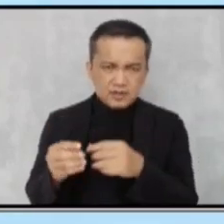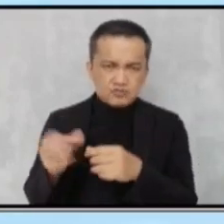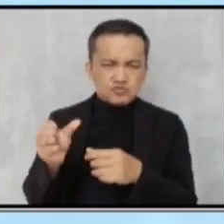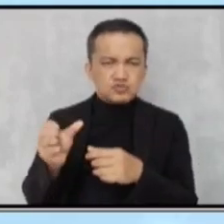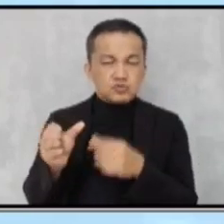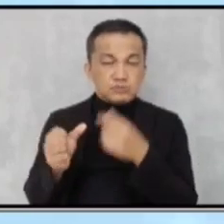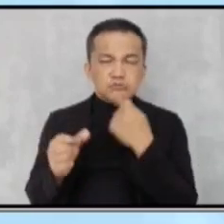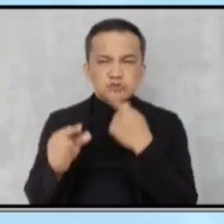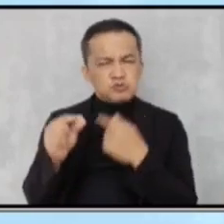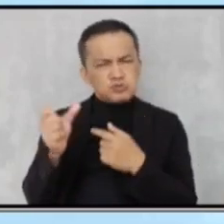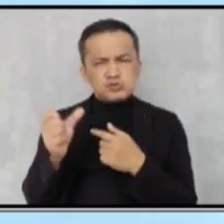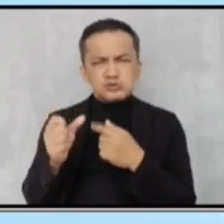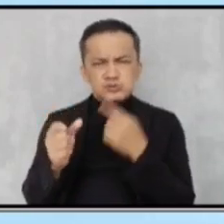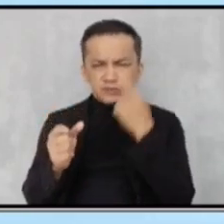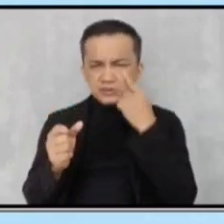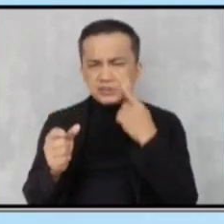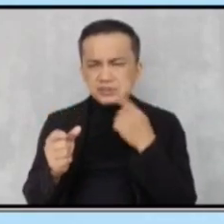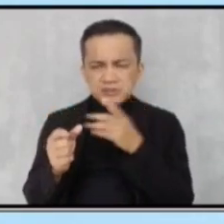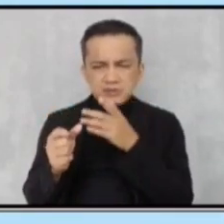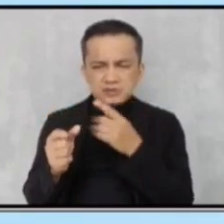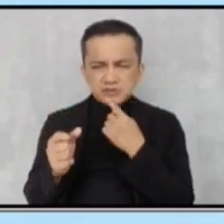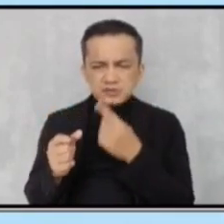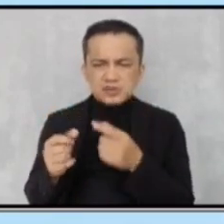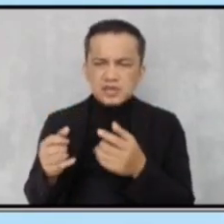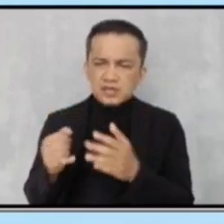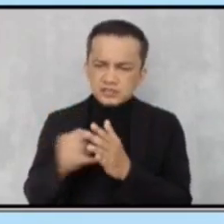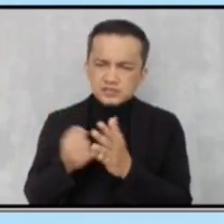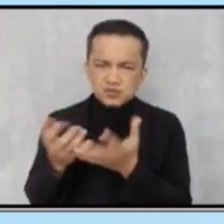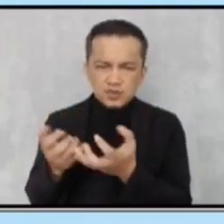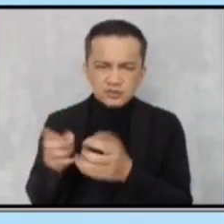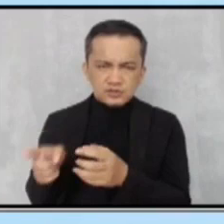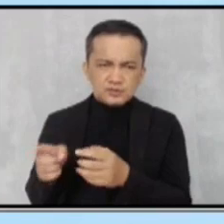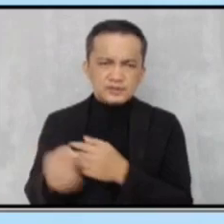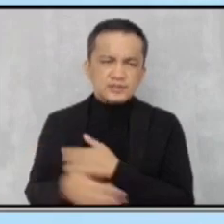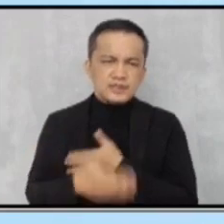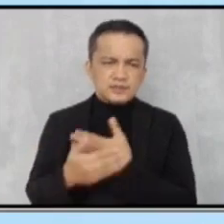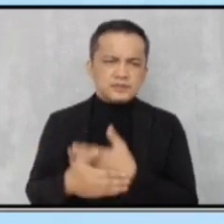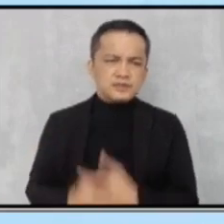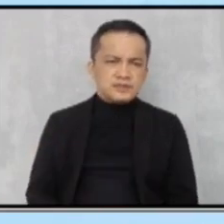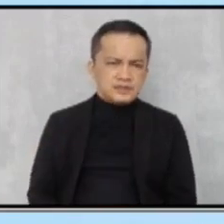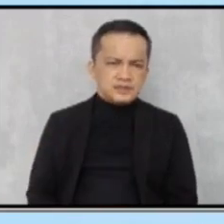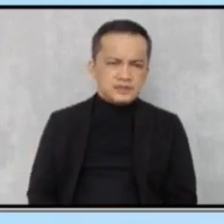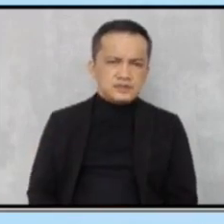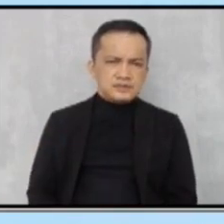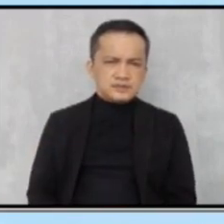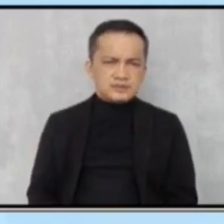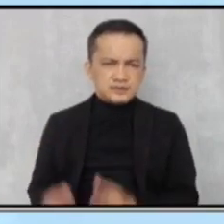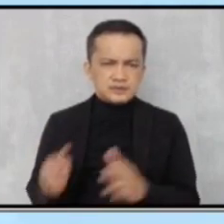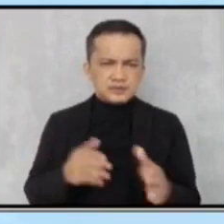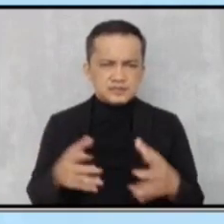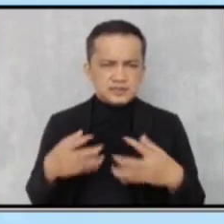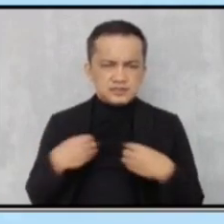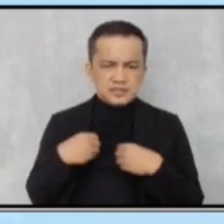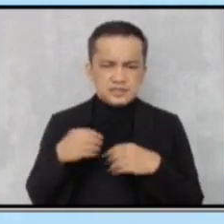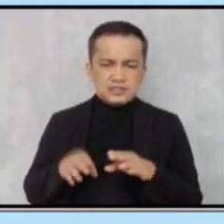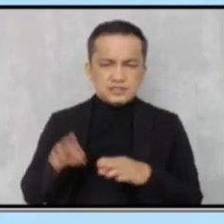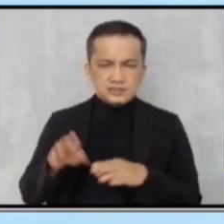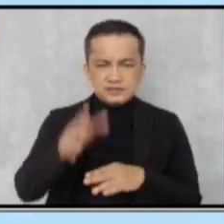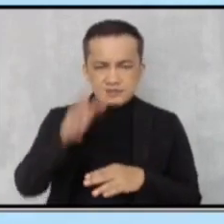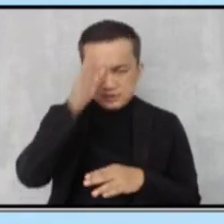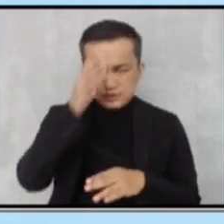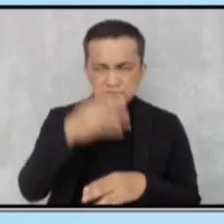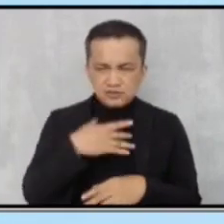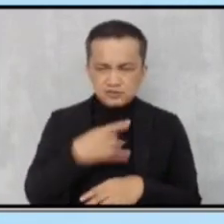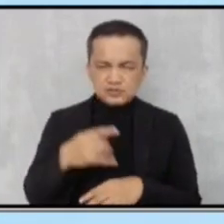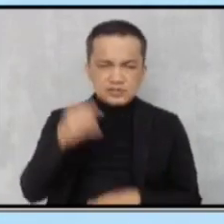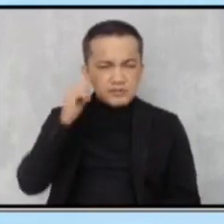at sinabing, "I just want you to be happy." Samantala, nang inamin niya sa kanyang stepdad na nagkakagusto rin siya sa babae,